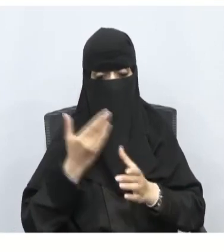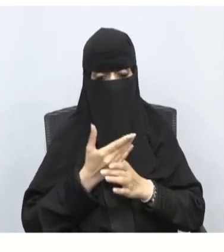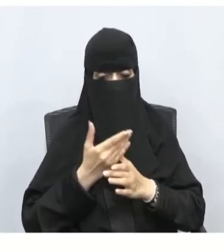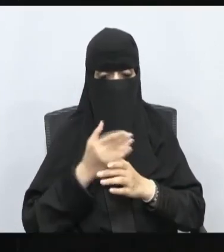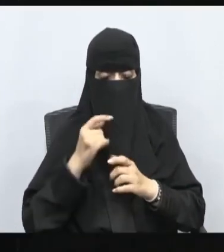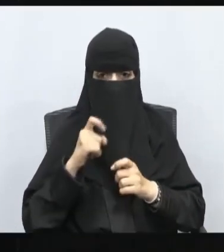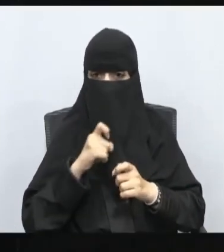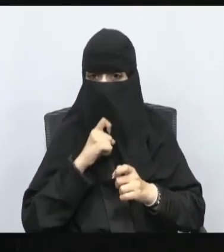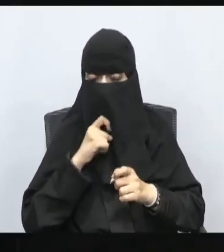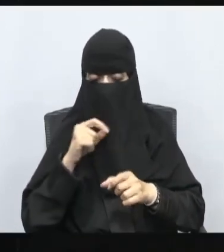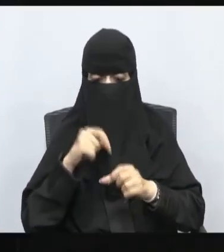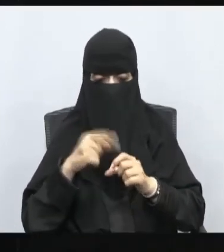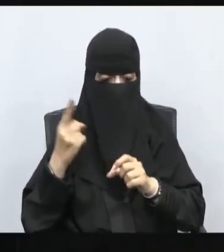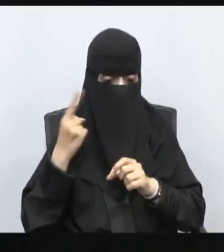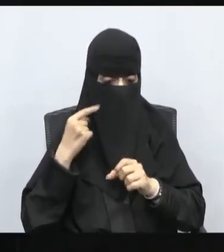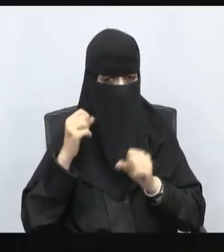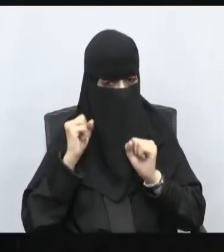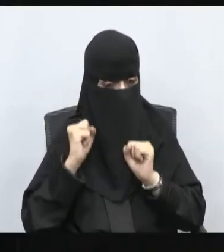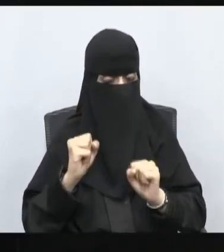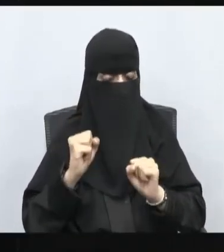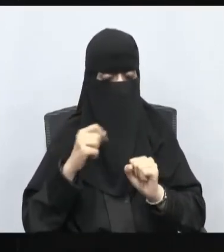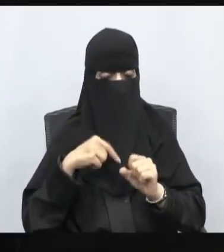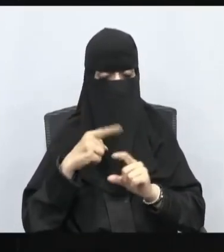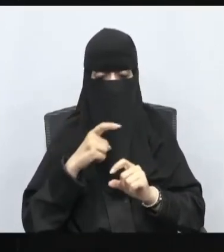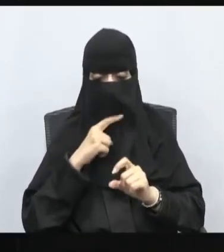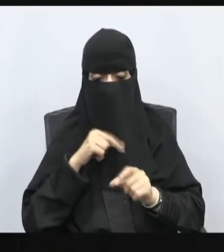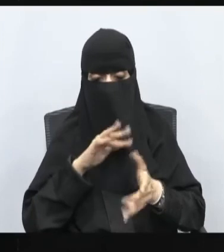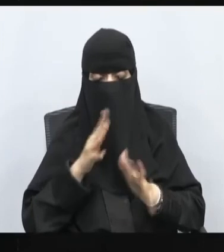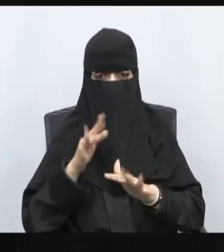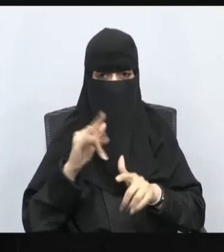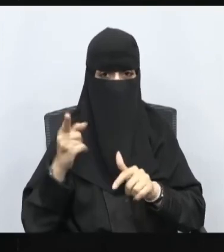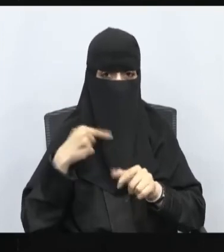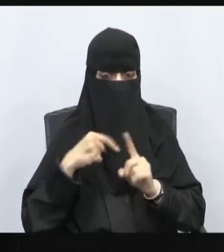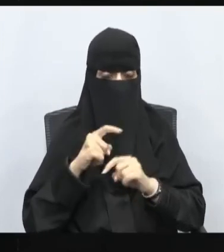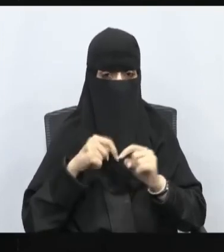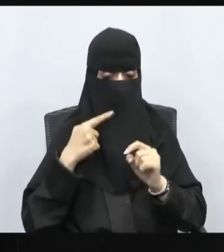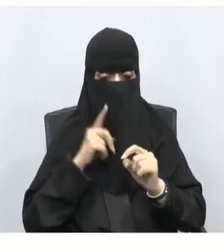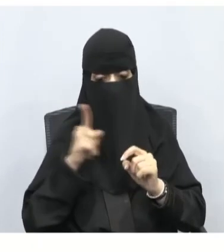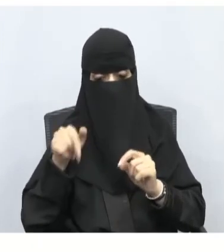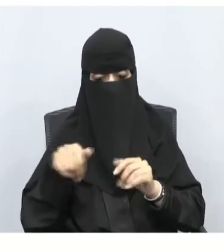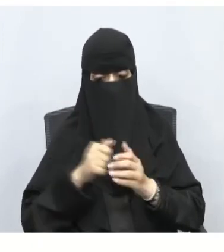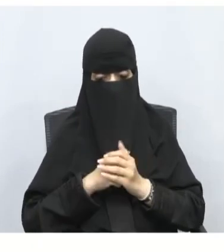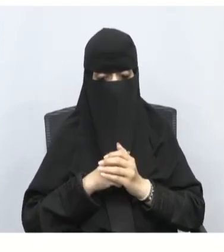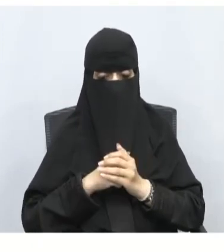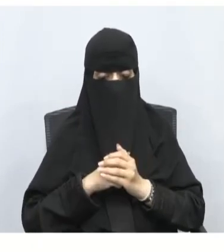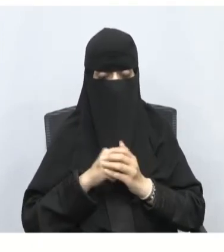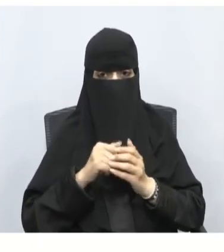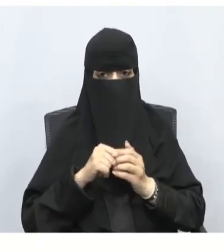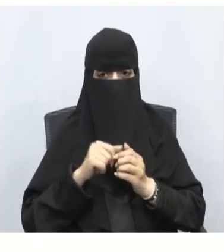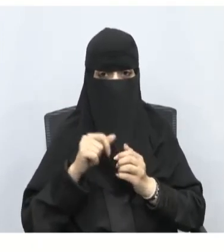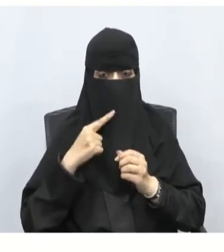يحدث ضعف في السمع. يختلف شدة الضعف حسب نسبة التعرض لهذه الأصوات